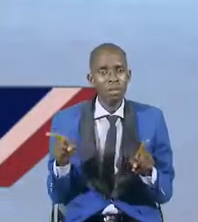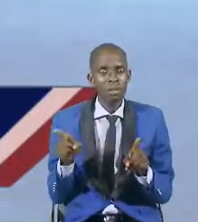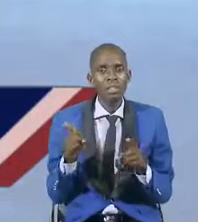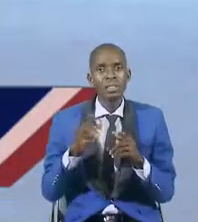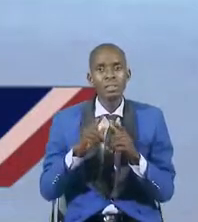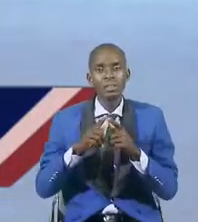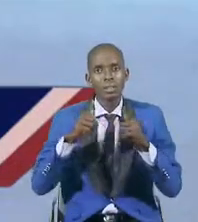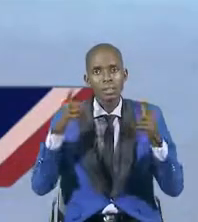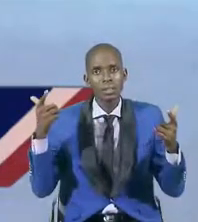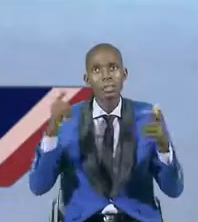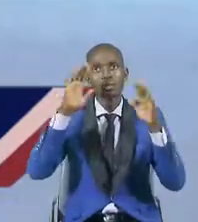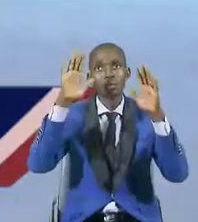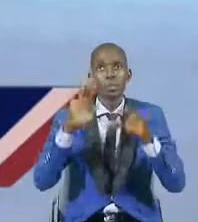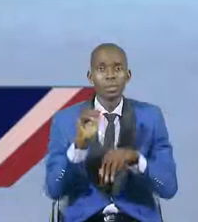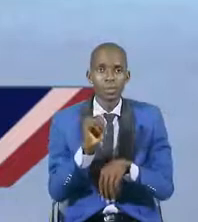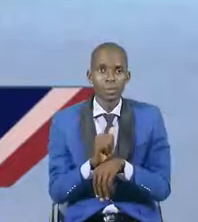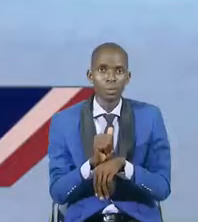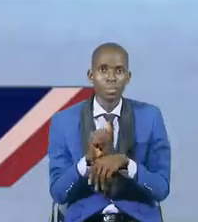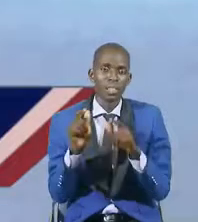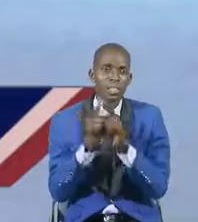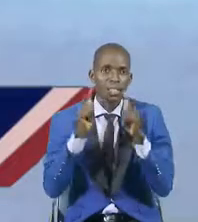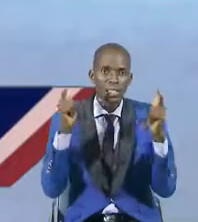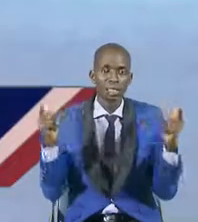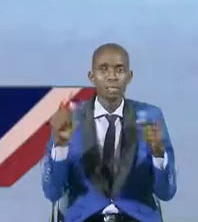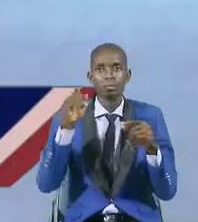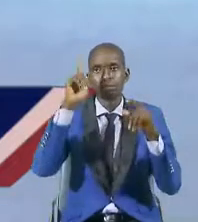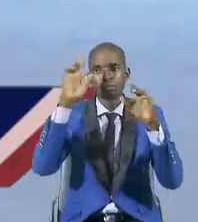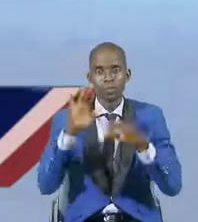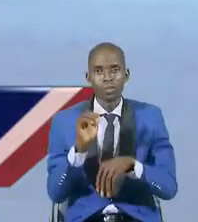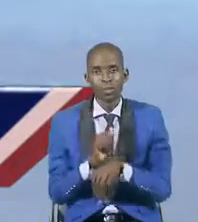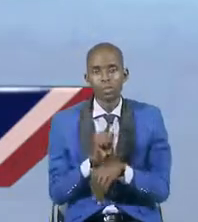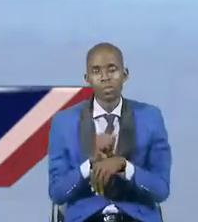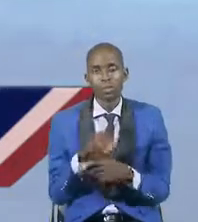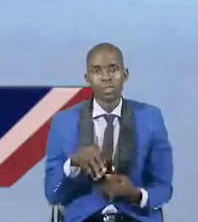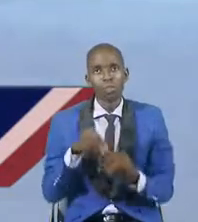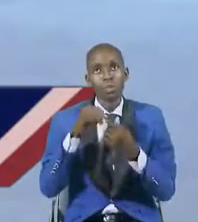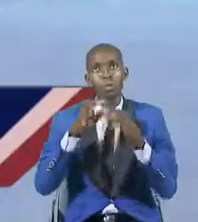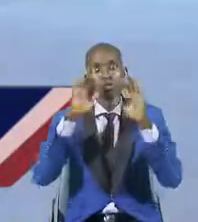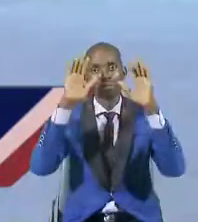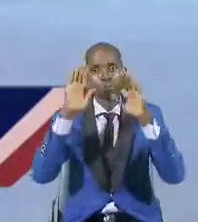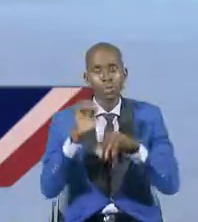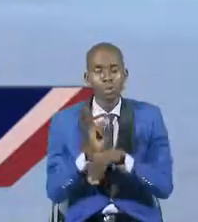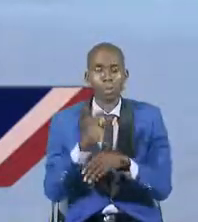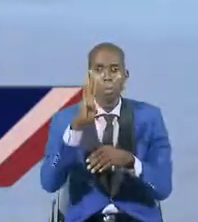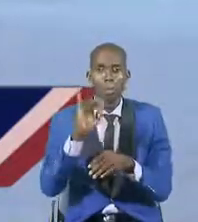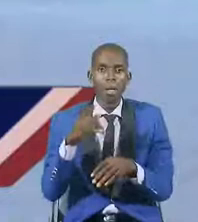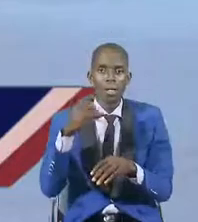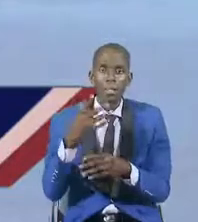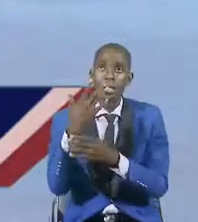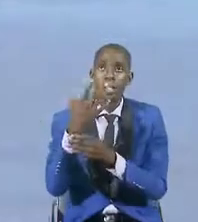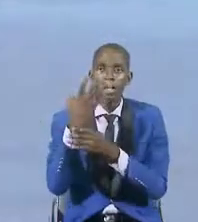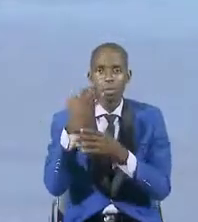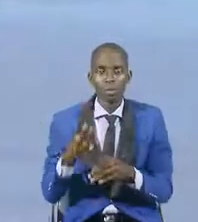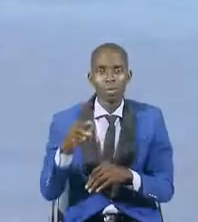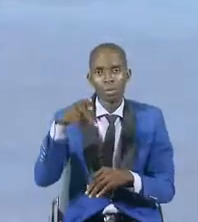pas de simples miracles, mais des miracles extraordinaires, de grands miracles, des miracles spéciaux par les mains de